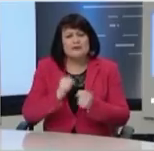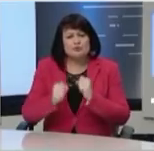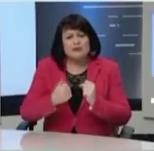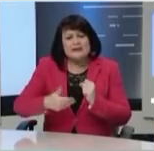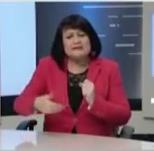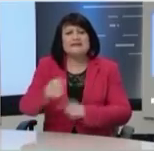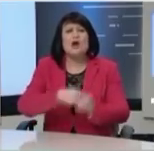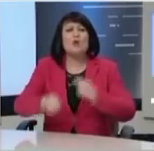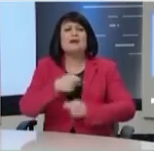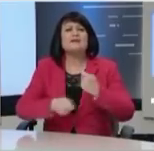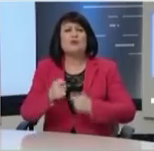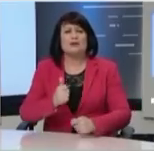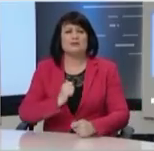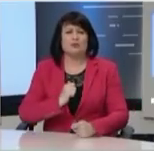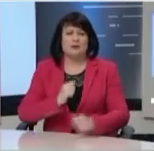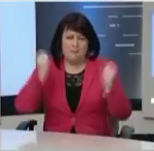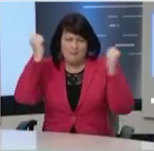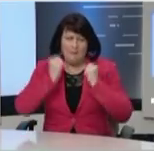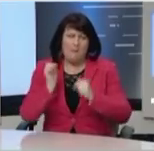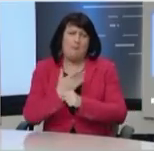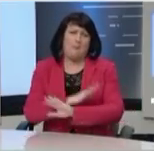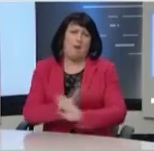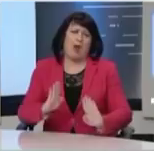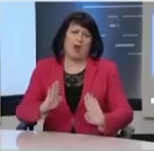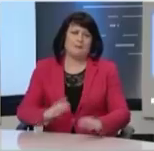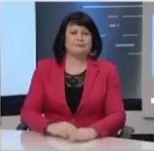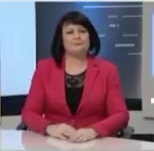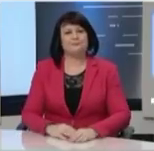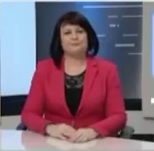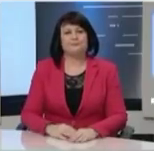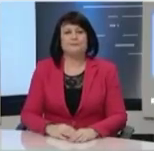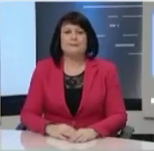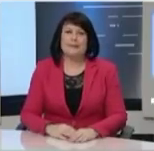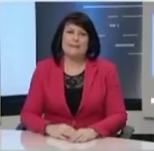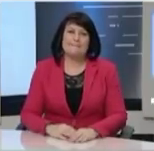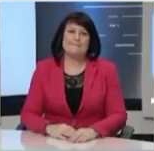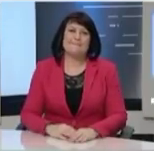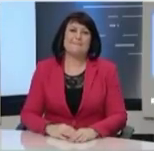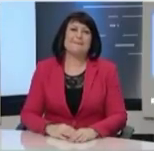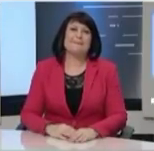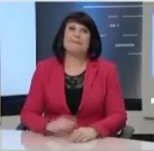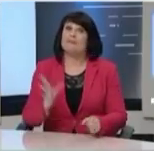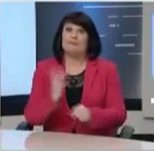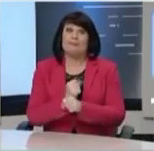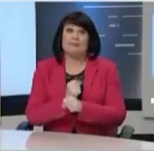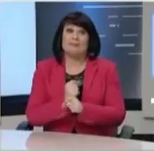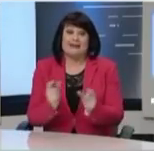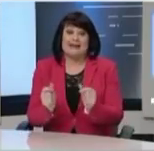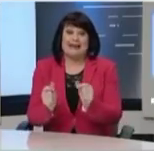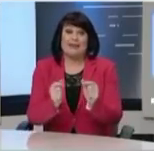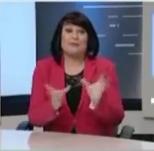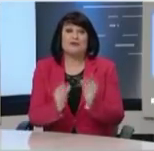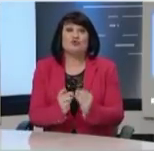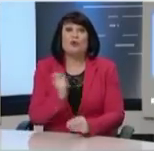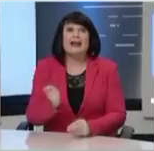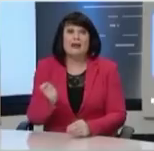αγορές? Καταστροφή. Γιατί όχι μόνο δεν είχατε πάρει καμία ρύθμιση για το